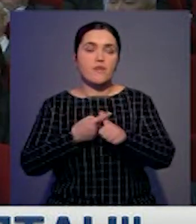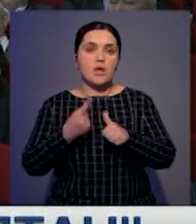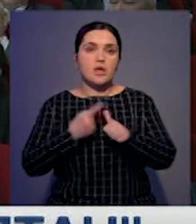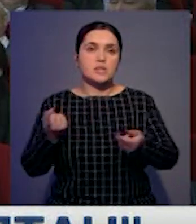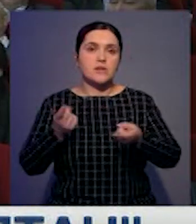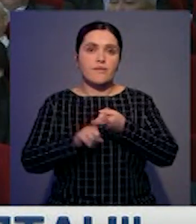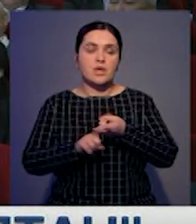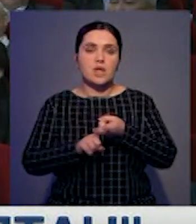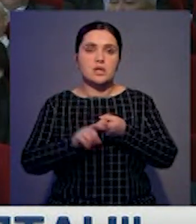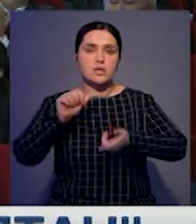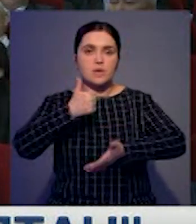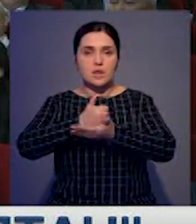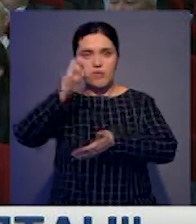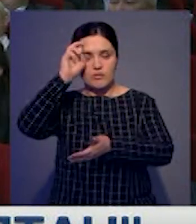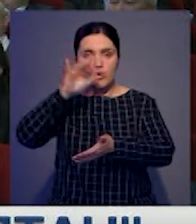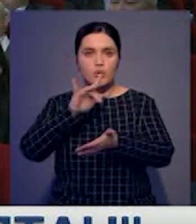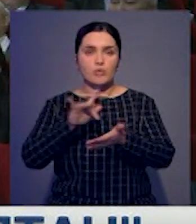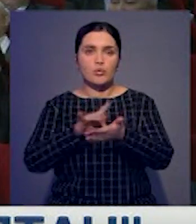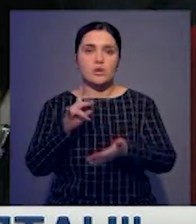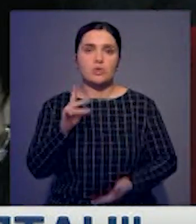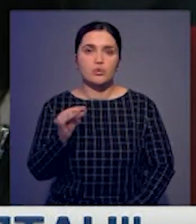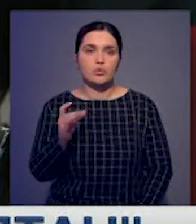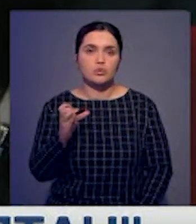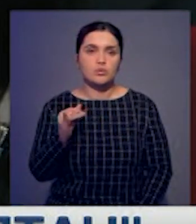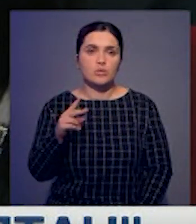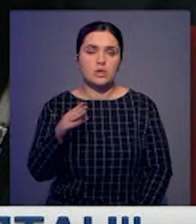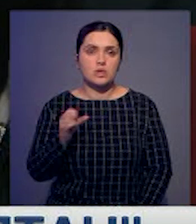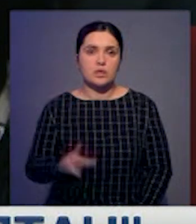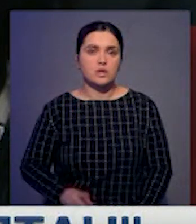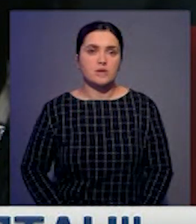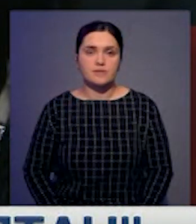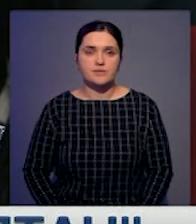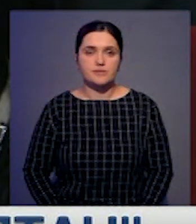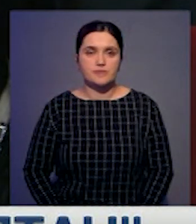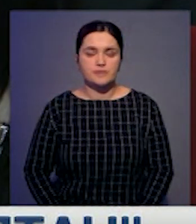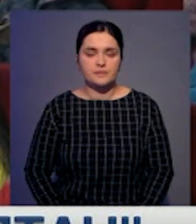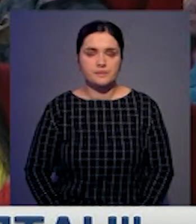называют неразрывную связь между Елбасы и городом Нур-Султан.